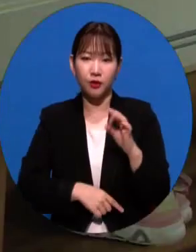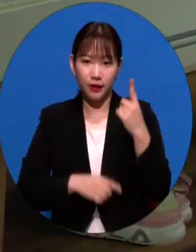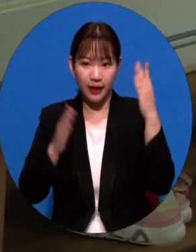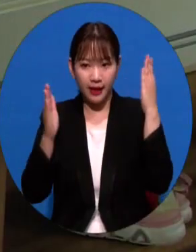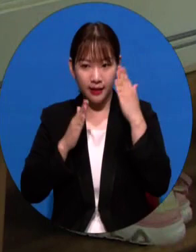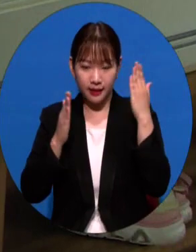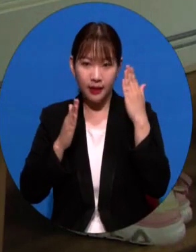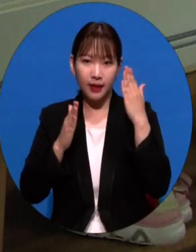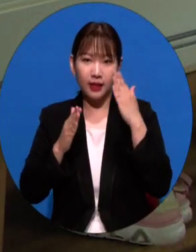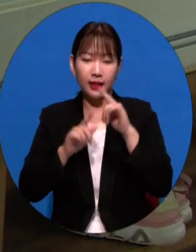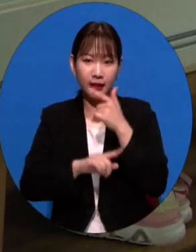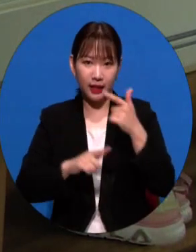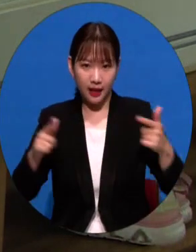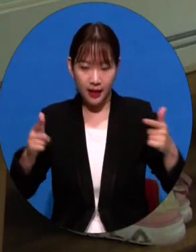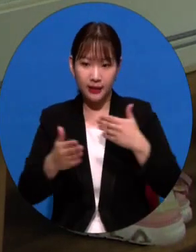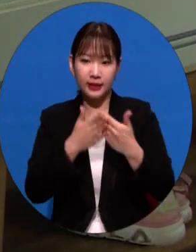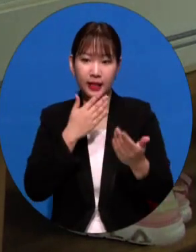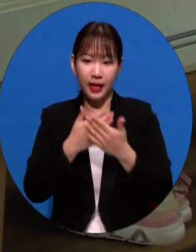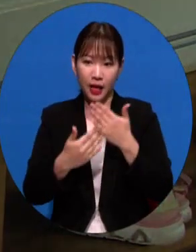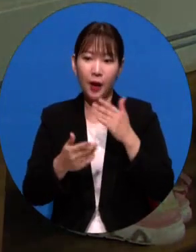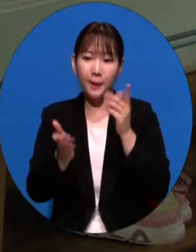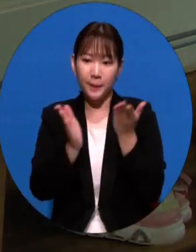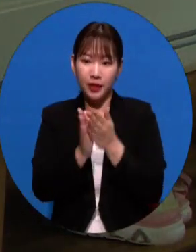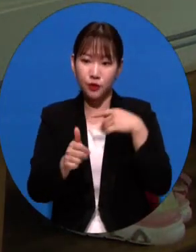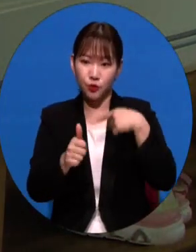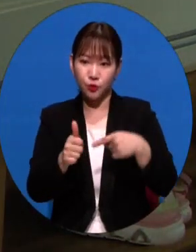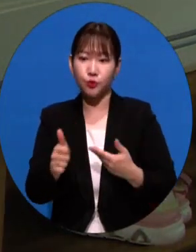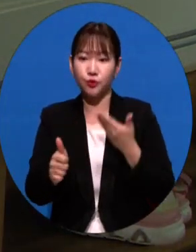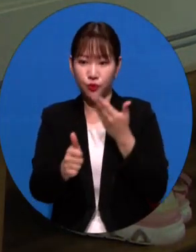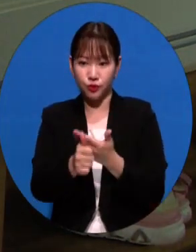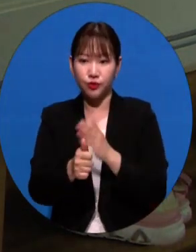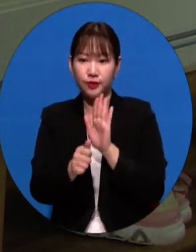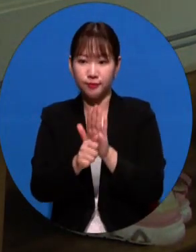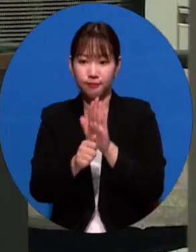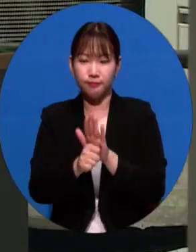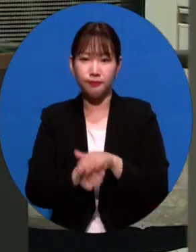학생들에게 다양한 체험과 맞춤형 학습을 할 수 있도록 지원하는 사업입니다.